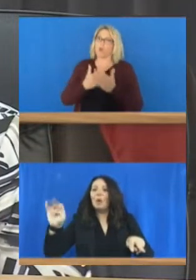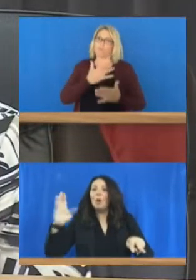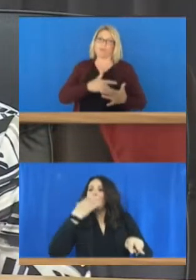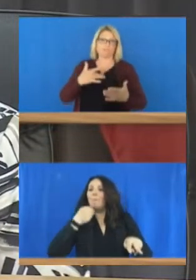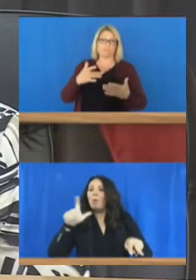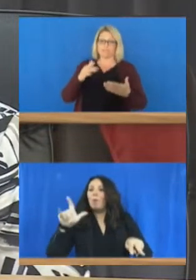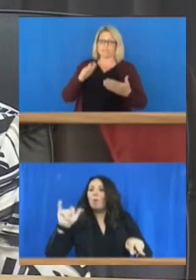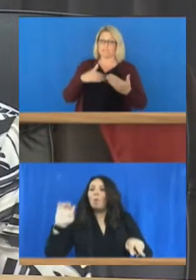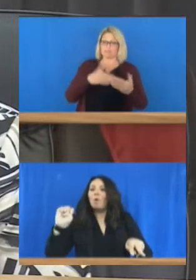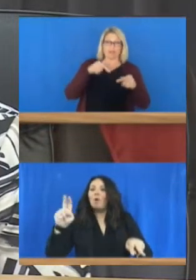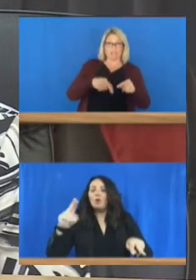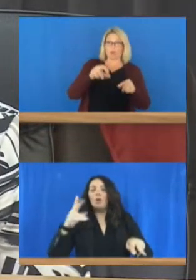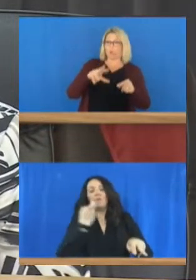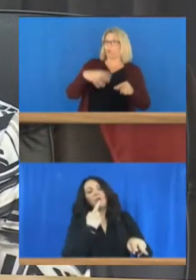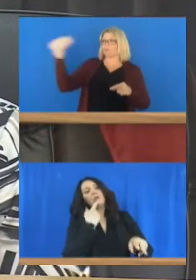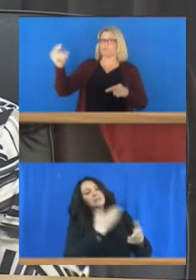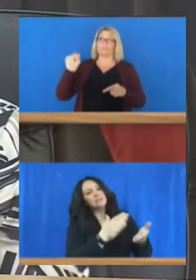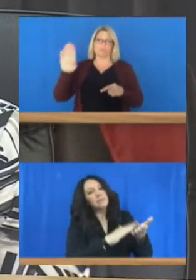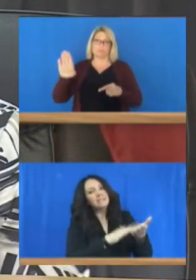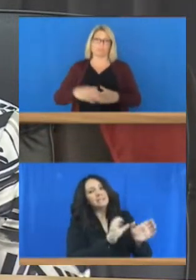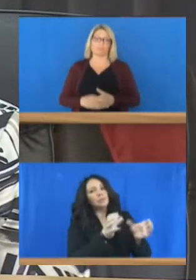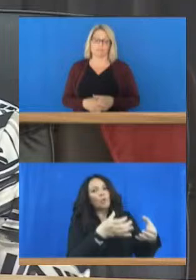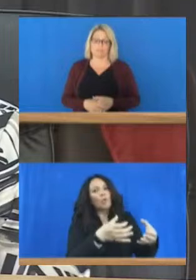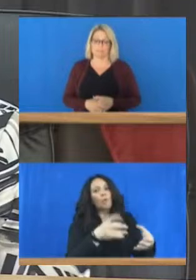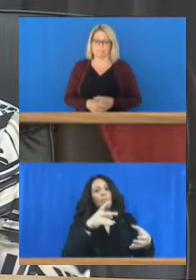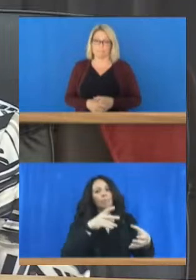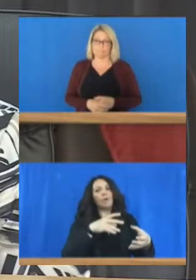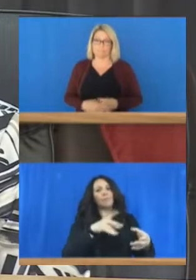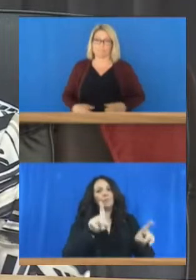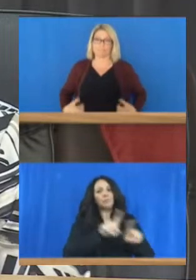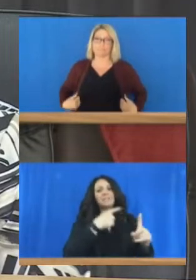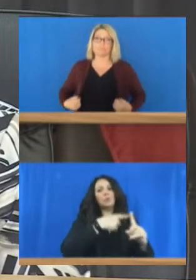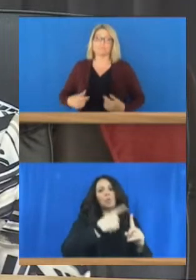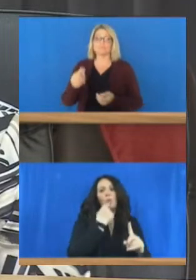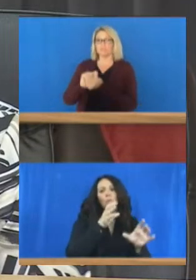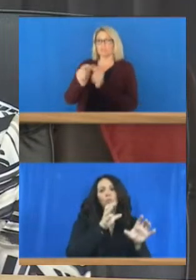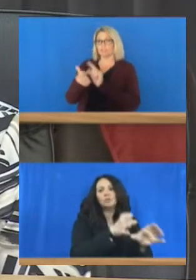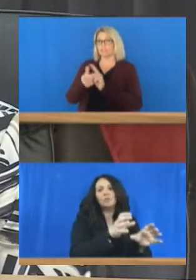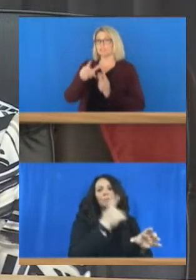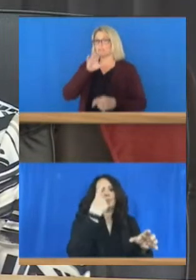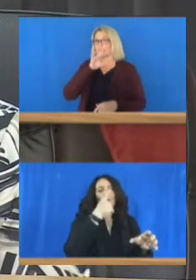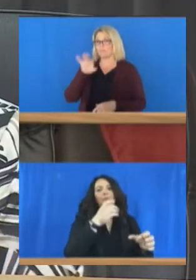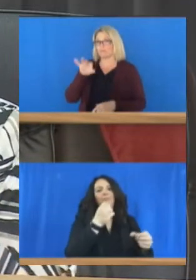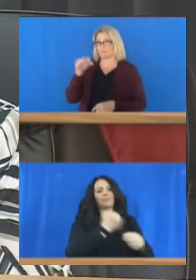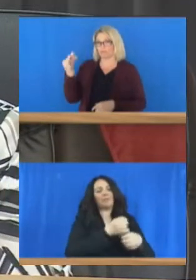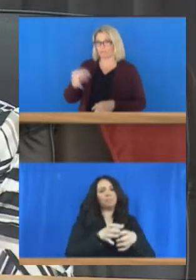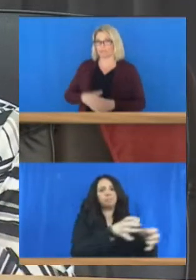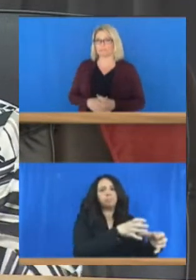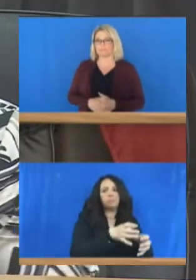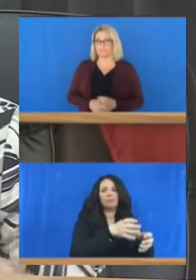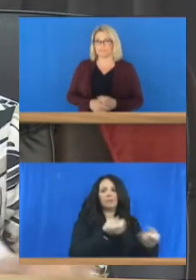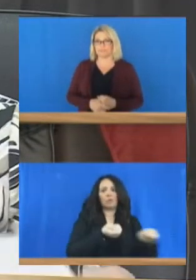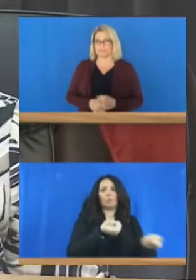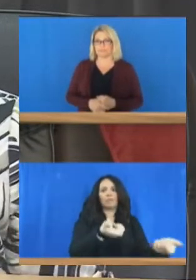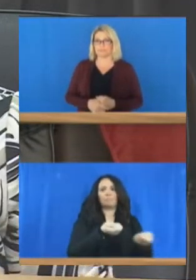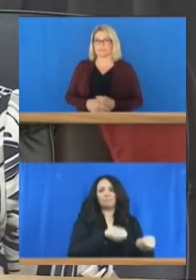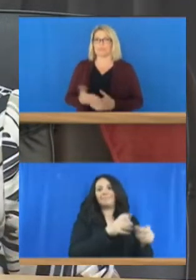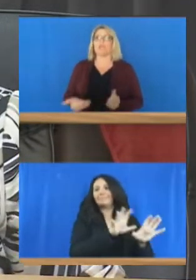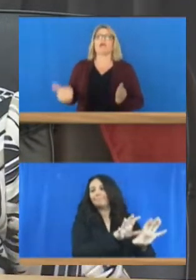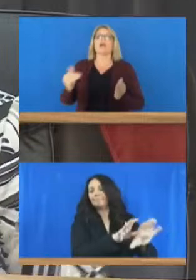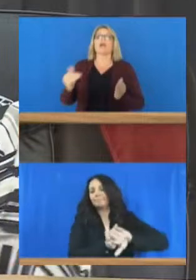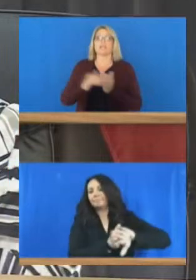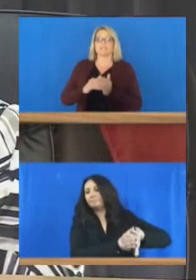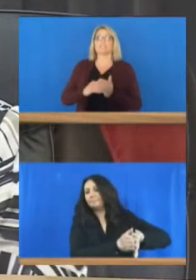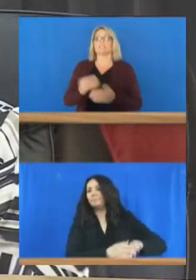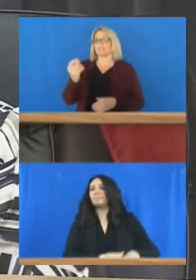de Moncton et du sud-est du Nouveau-Brunswick. Dans la zone 2, qui comprend les comtés de St. John, Kings et Charlotte, il y a un nouveau cas.